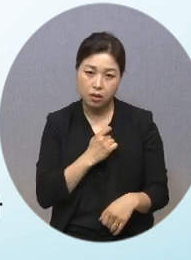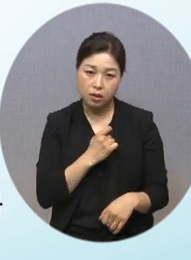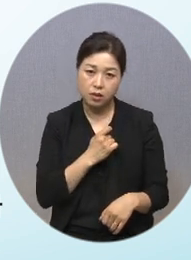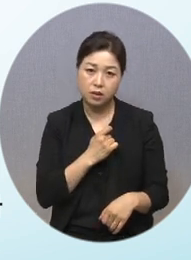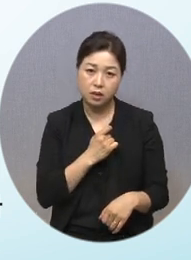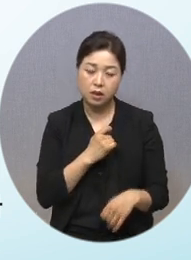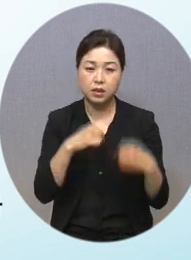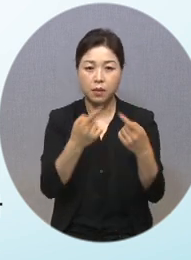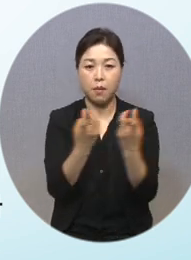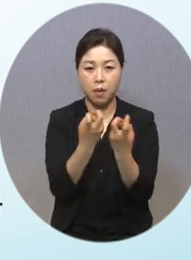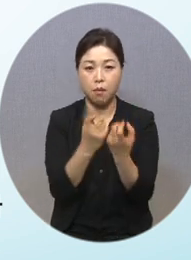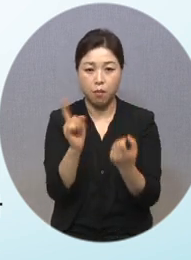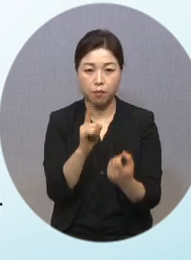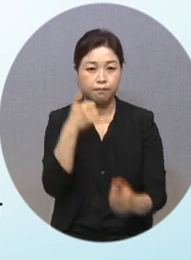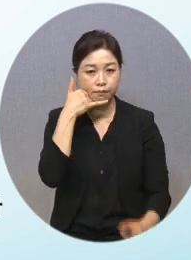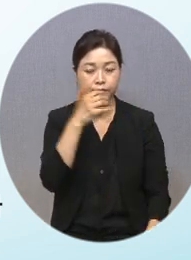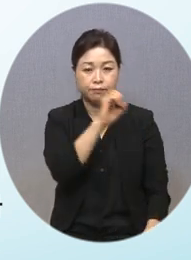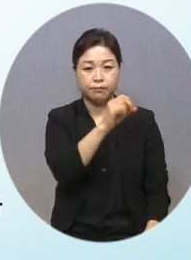방법은 전화번호